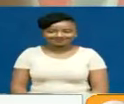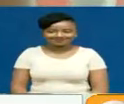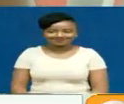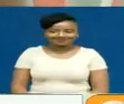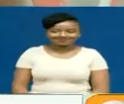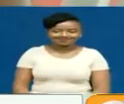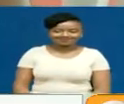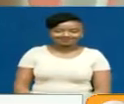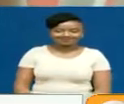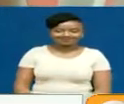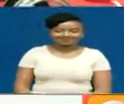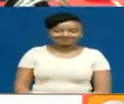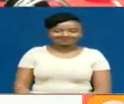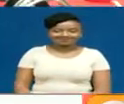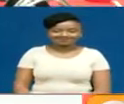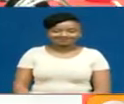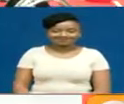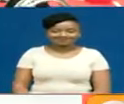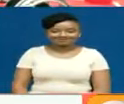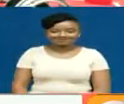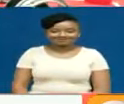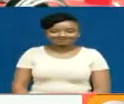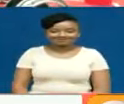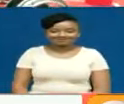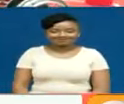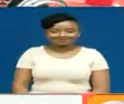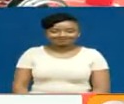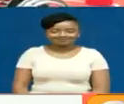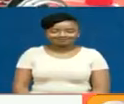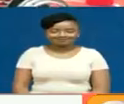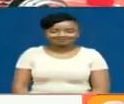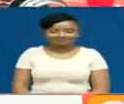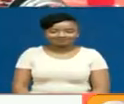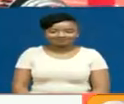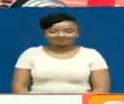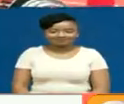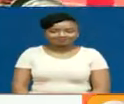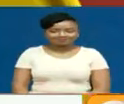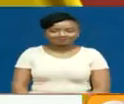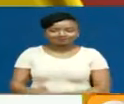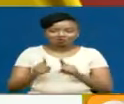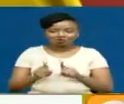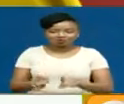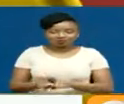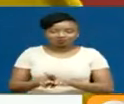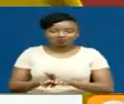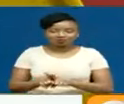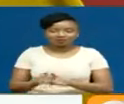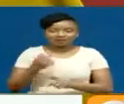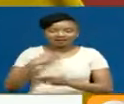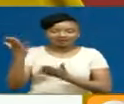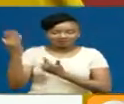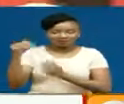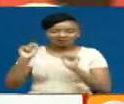Katika mashindano ya awali ya Paralympics, Kenya imepata nishani zote katika mchezo wa riadha. Lakini katika mashindano ya Tokyo mwaka huu, kuna matumaini ya